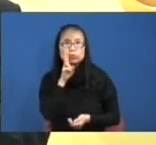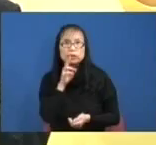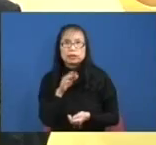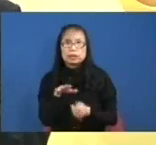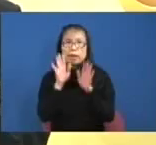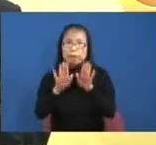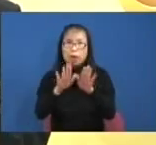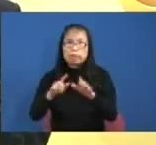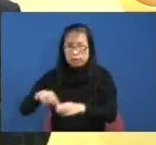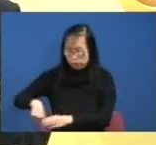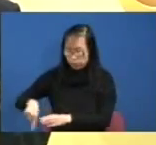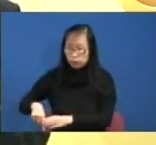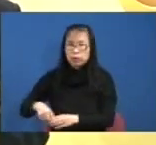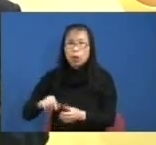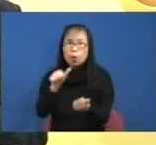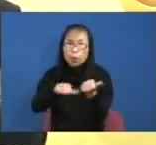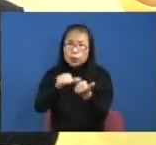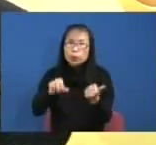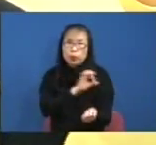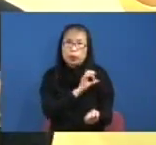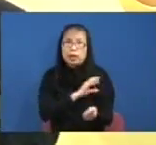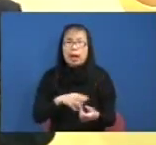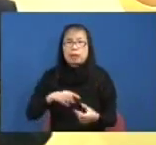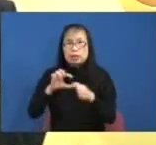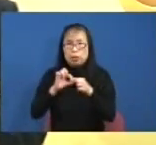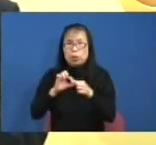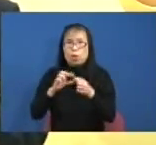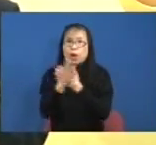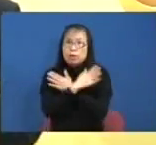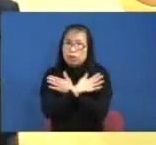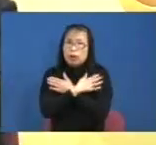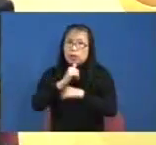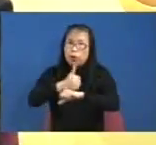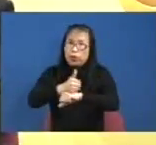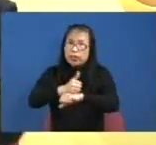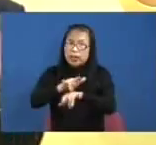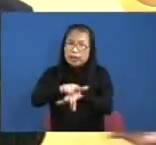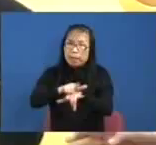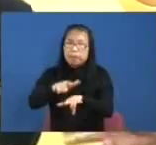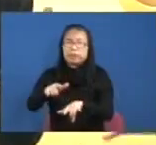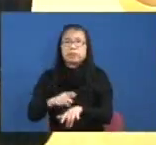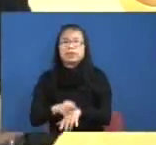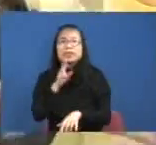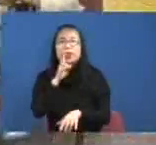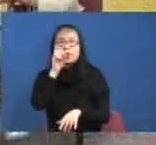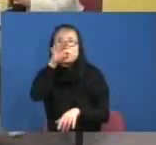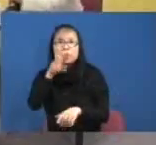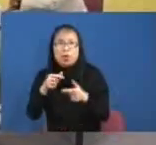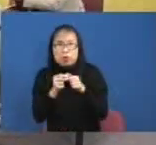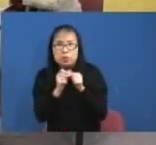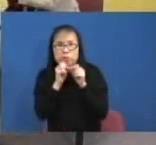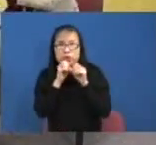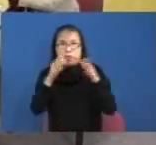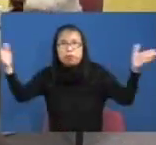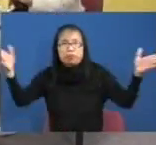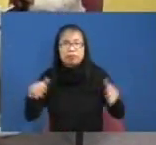或者一啲甚至關愛基金咁樣啊，越講越闊喎，我哋好似 唔係唔緊要，唔係啊，從